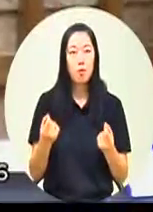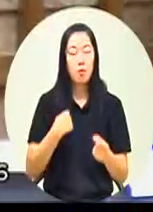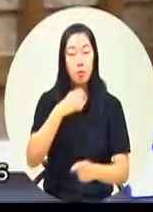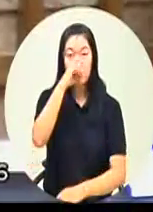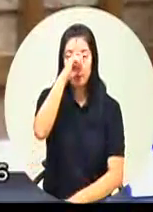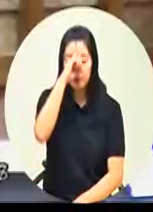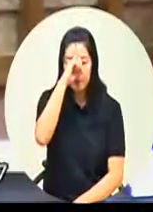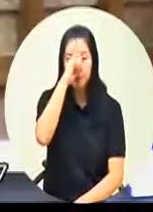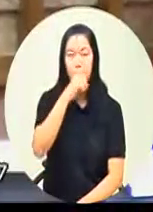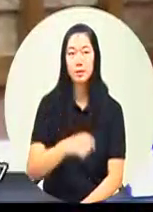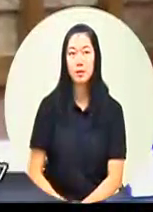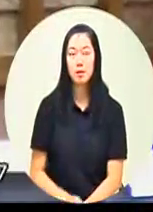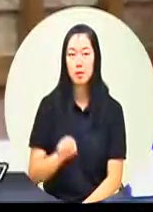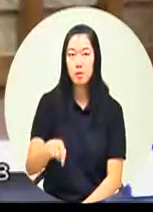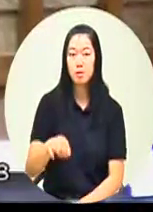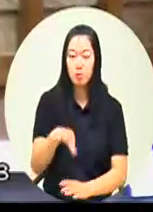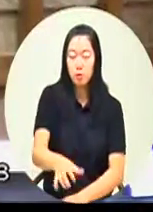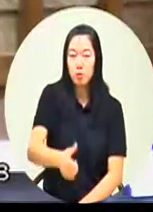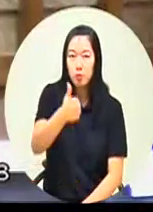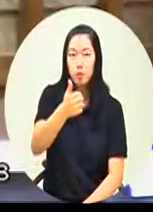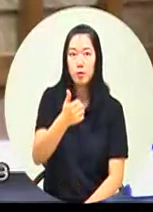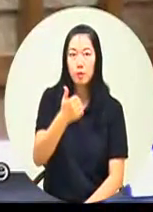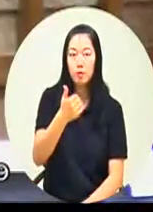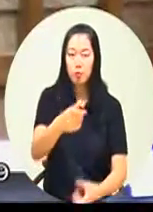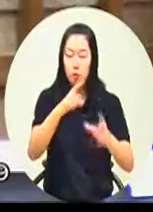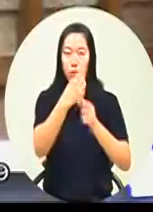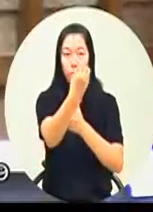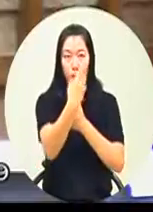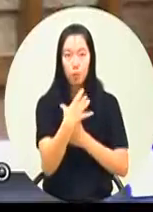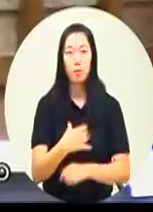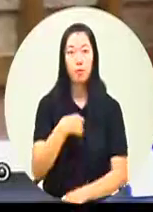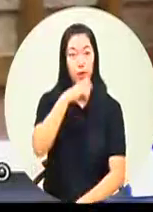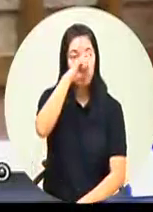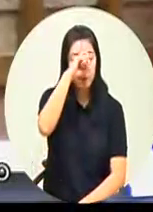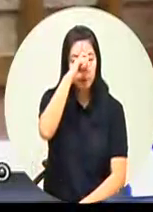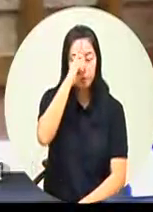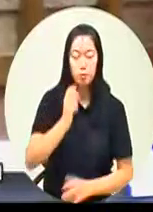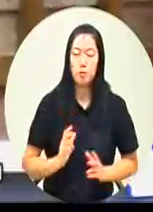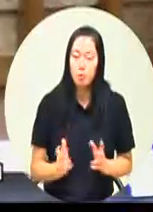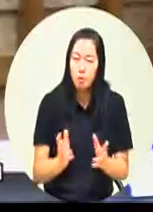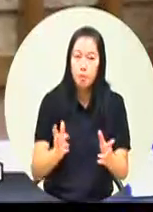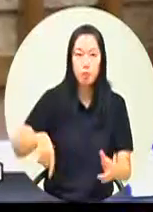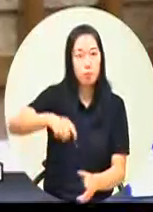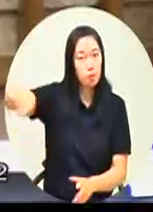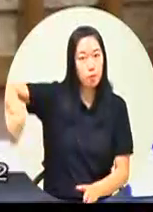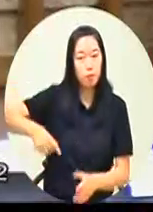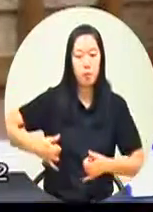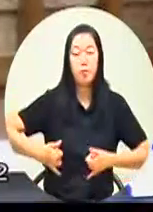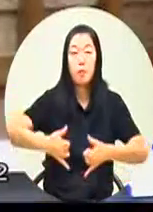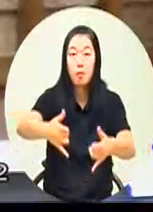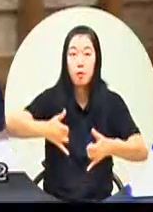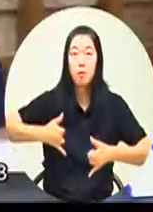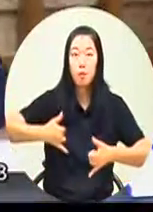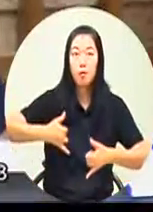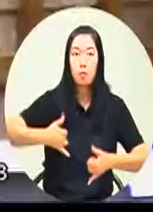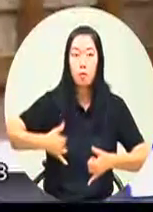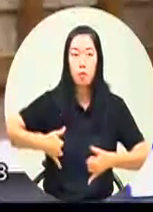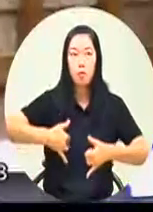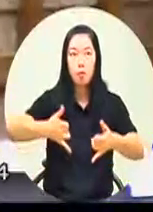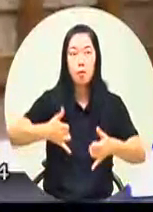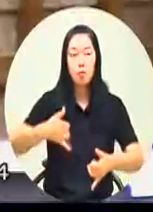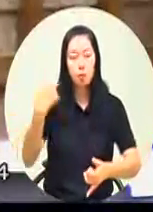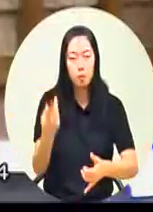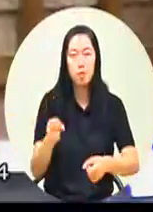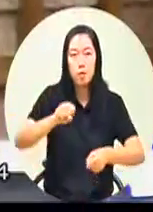望我们那个处长有回复说，希望这些路跑的他们的路线，他们还要再更扩